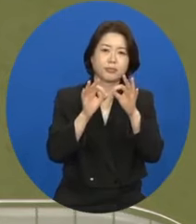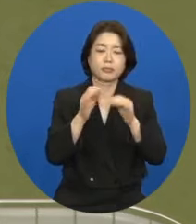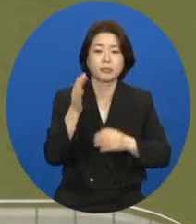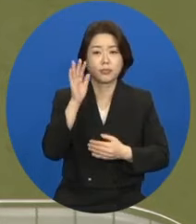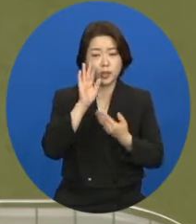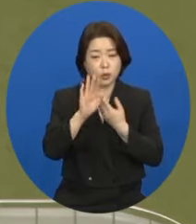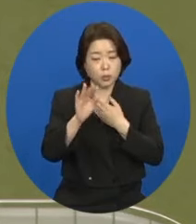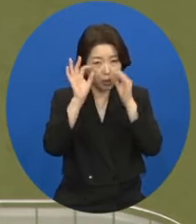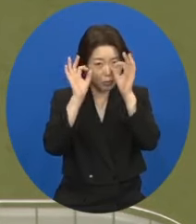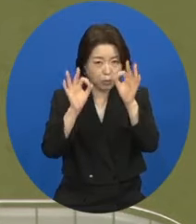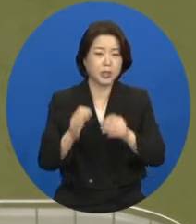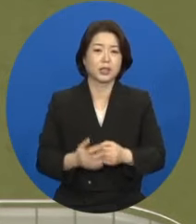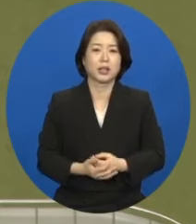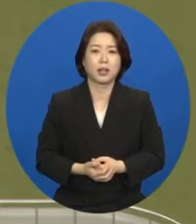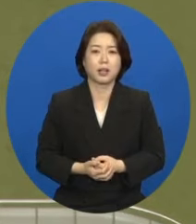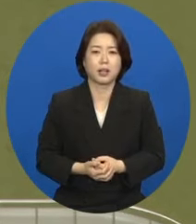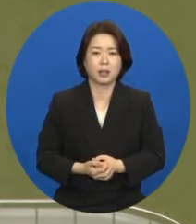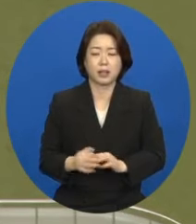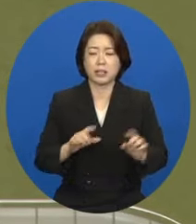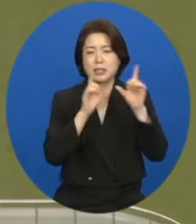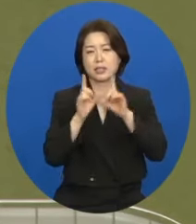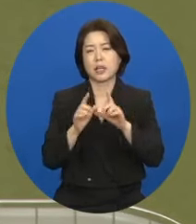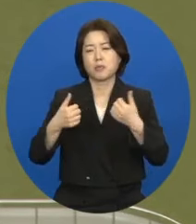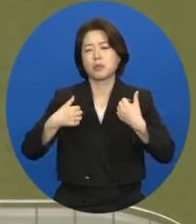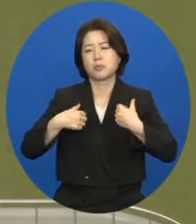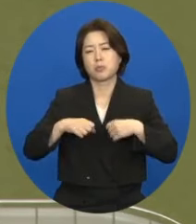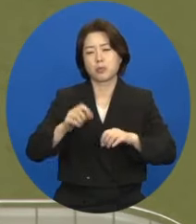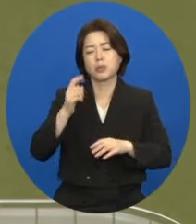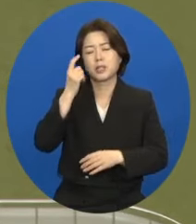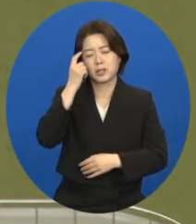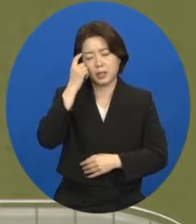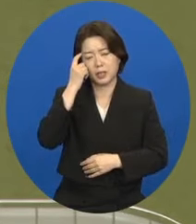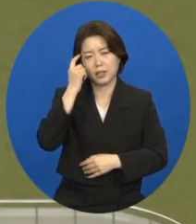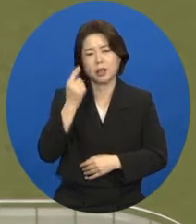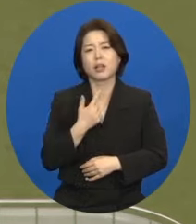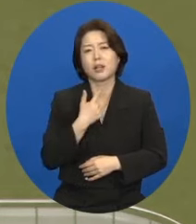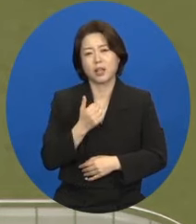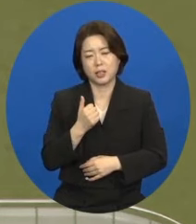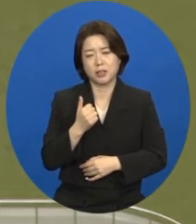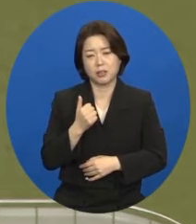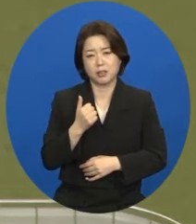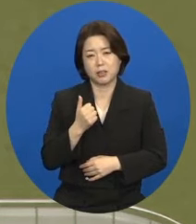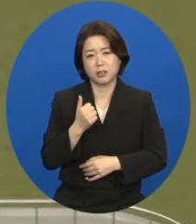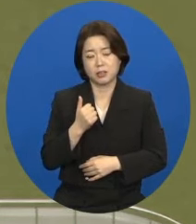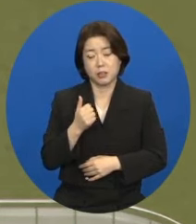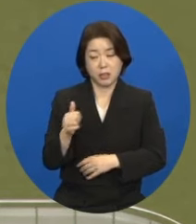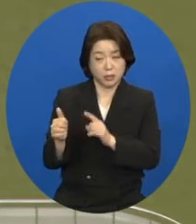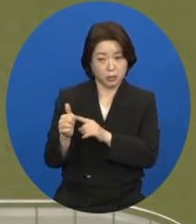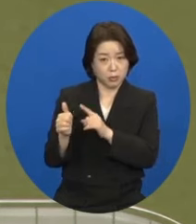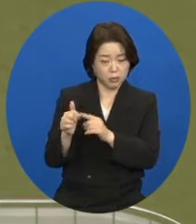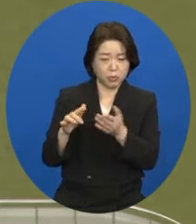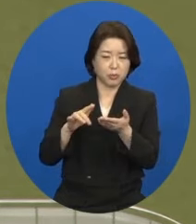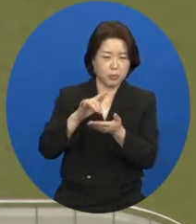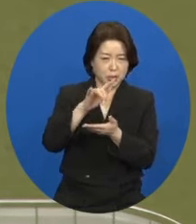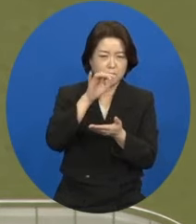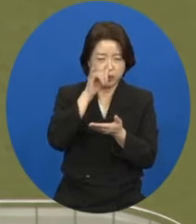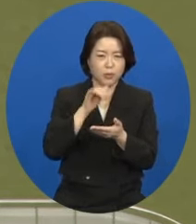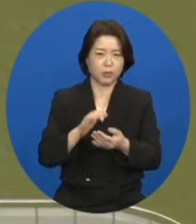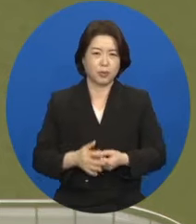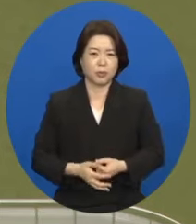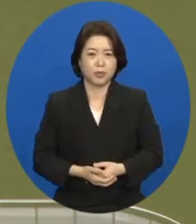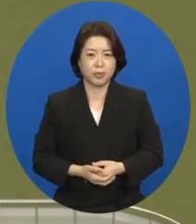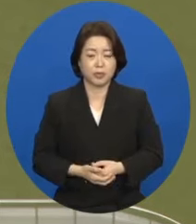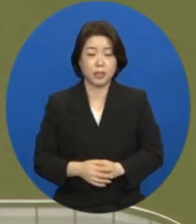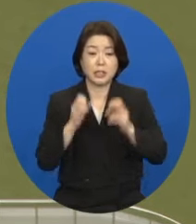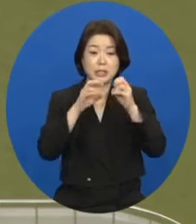나중에 알고 보니 삶을 포기할 생각까지도 하시고 그 비행기에 타신 것이었습니다.